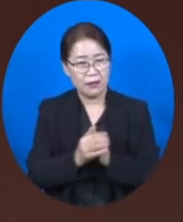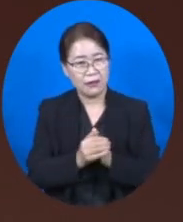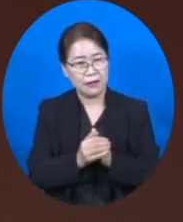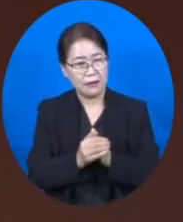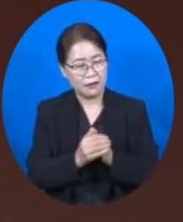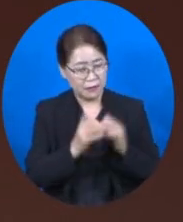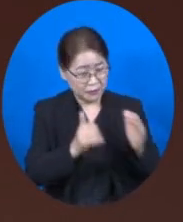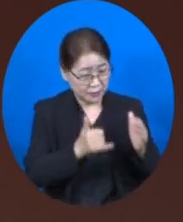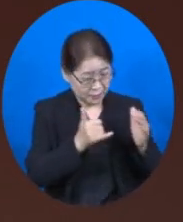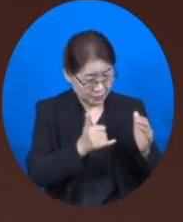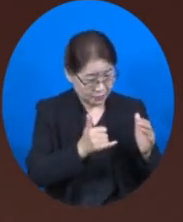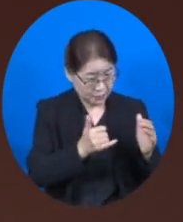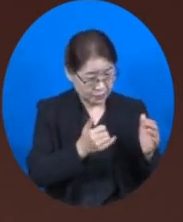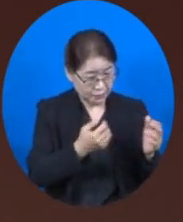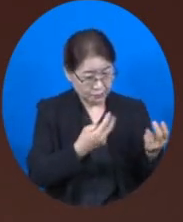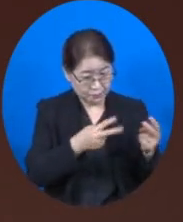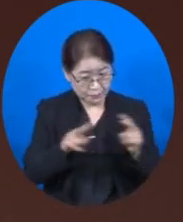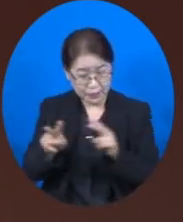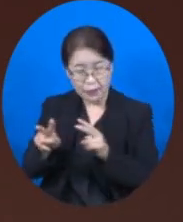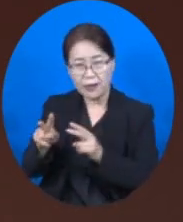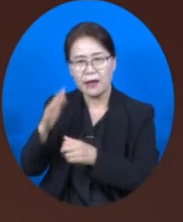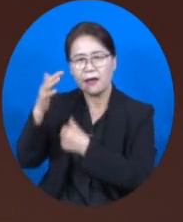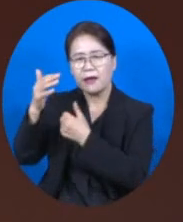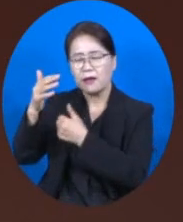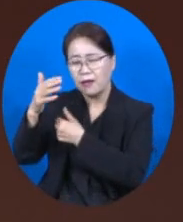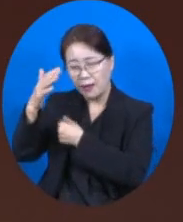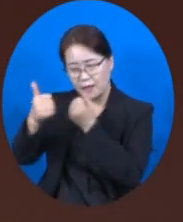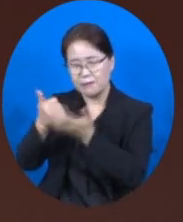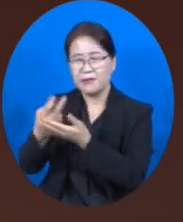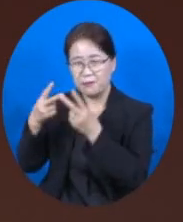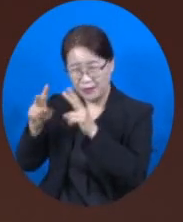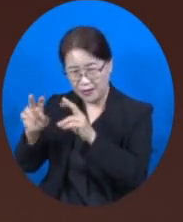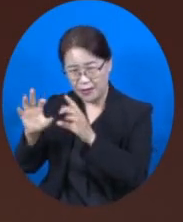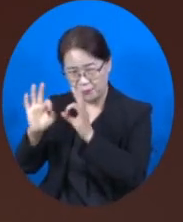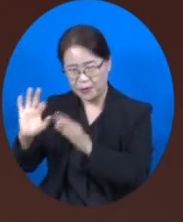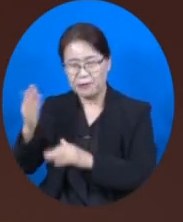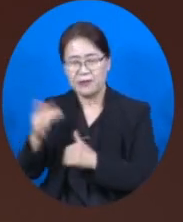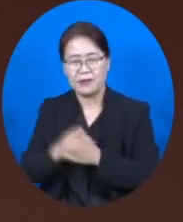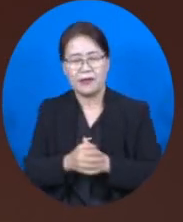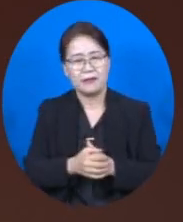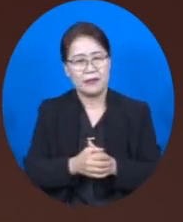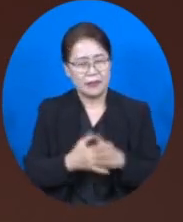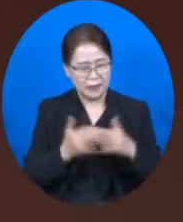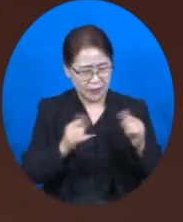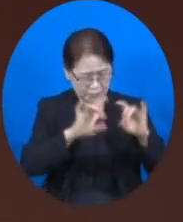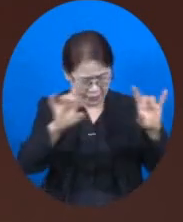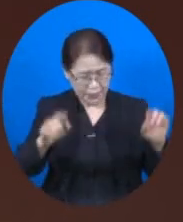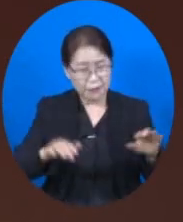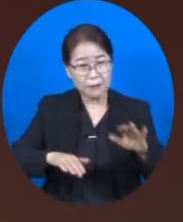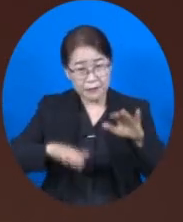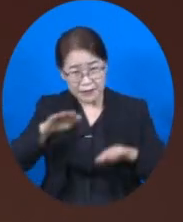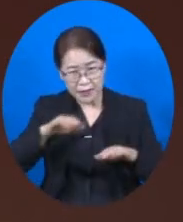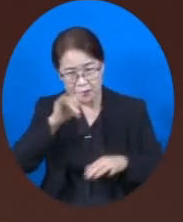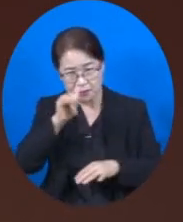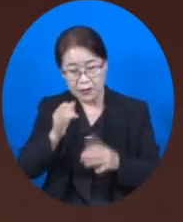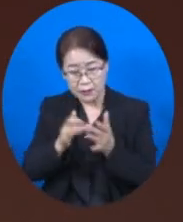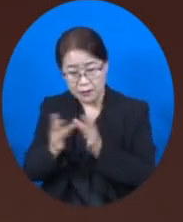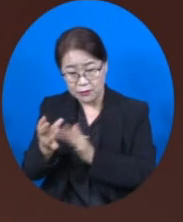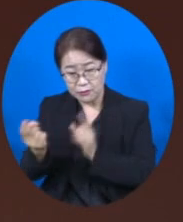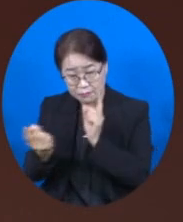바뀌어지게 되어 있습니다 그러니까 사람마다 정도의 차이는 있지만 예수를